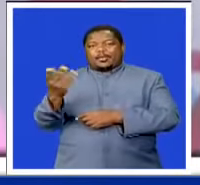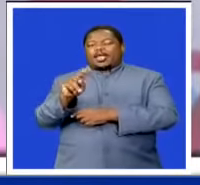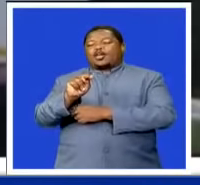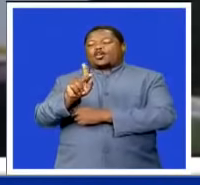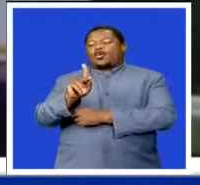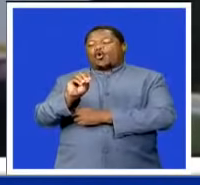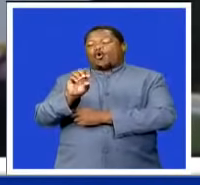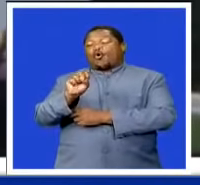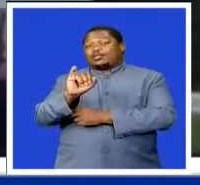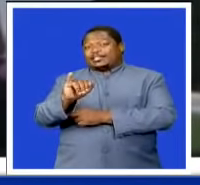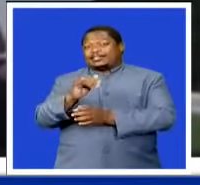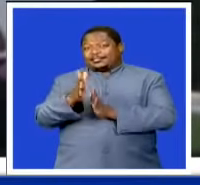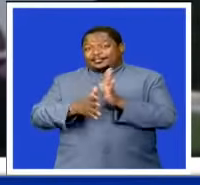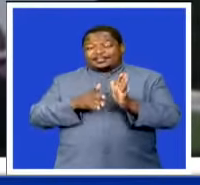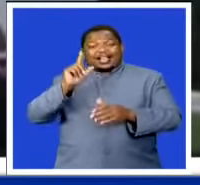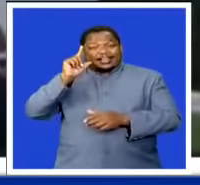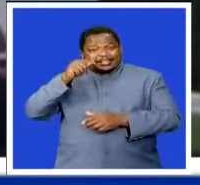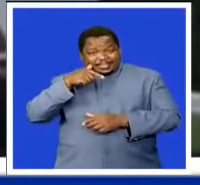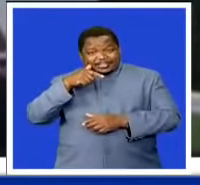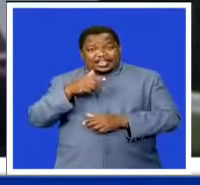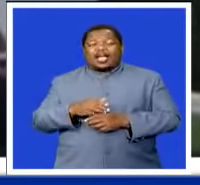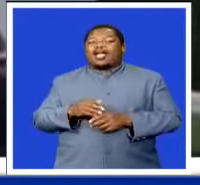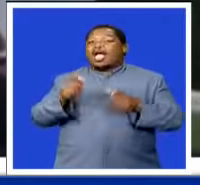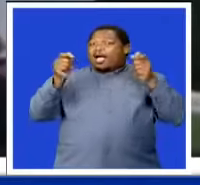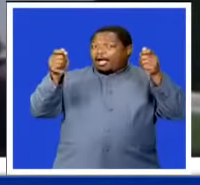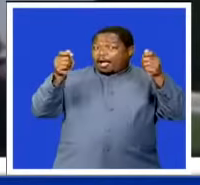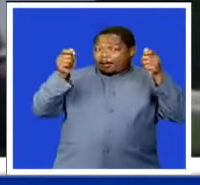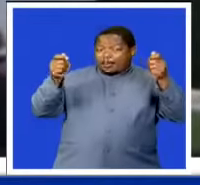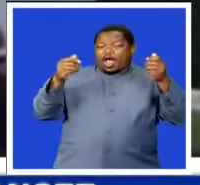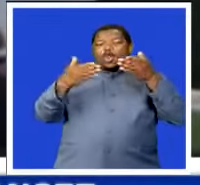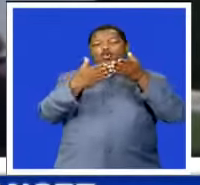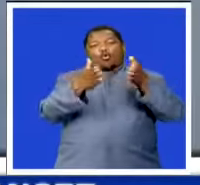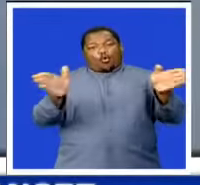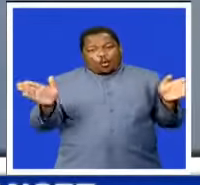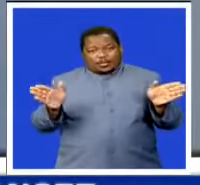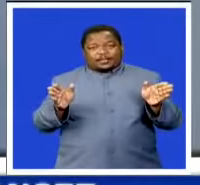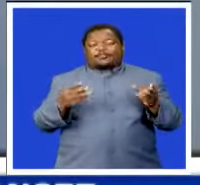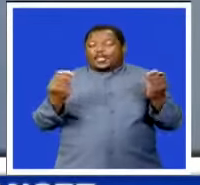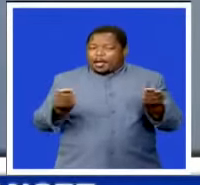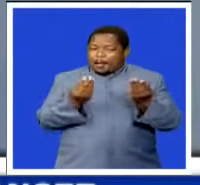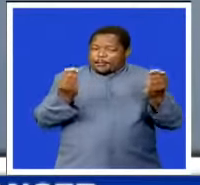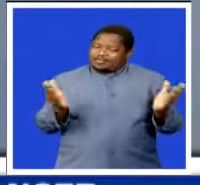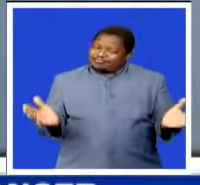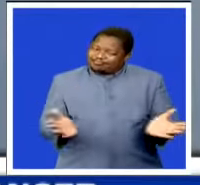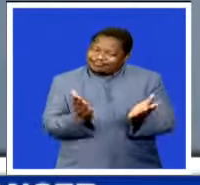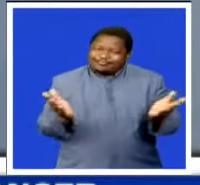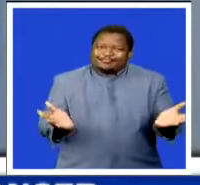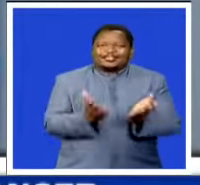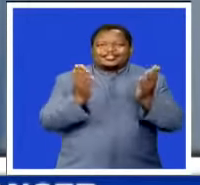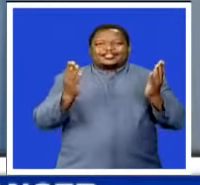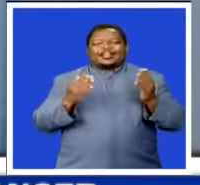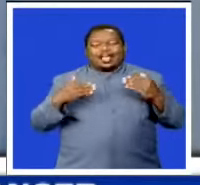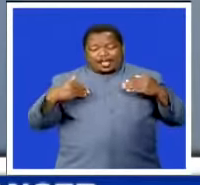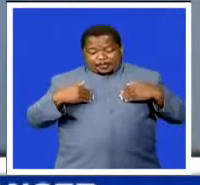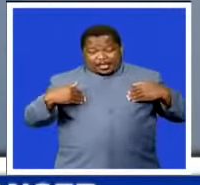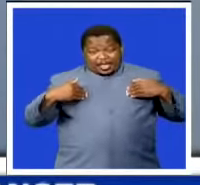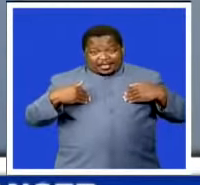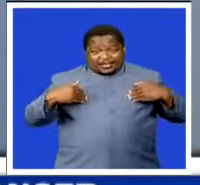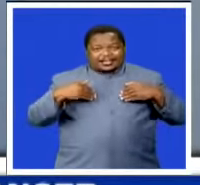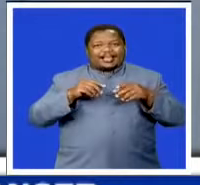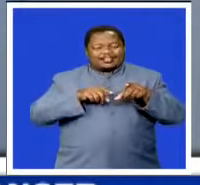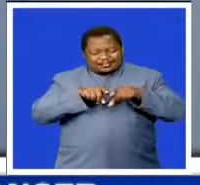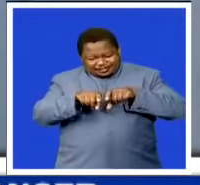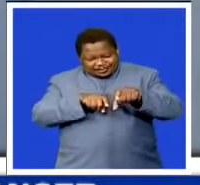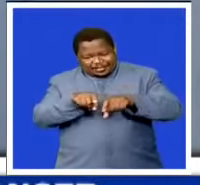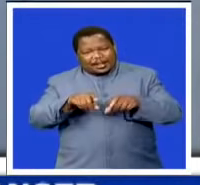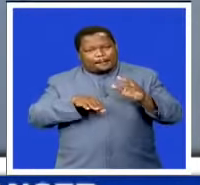kabanti ngesifo semdlavuza wemabele kanye nokuthi bamfu bendele uhlolo lwesifo semdlavuza wemabele. Inhlangano